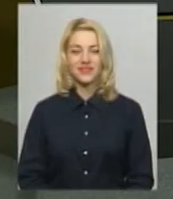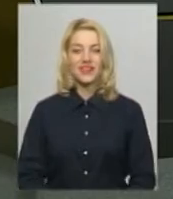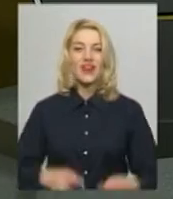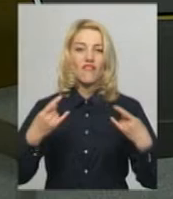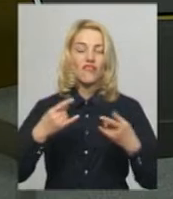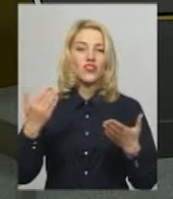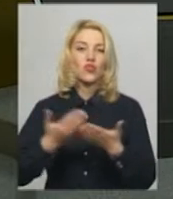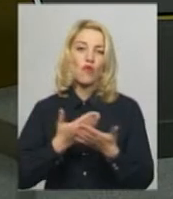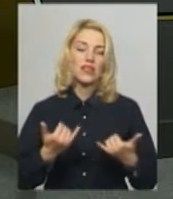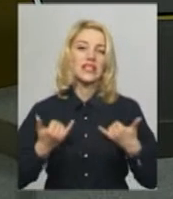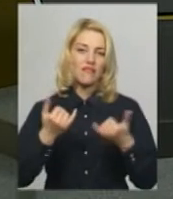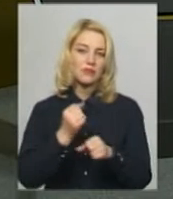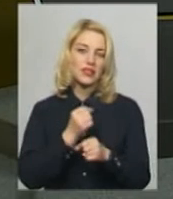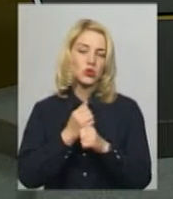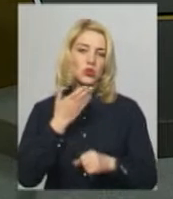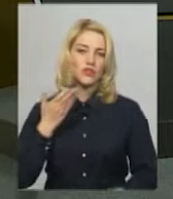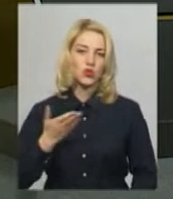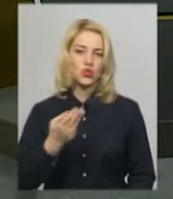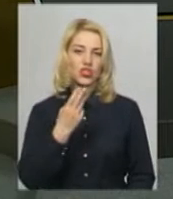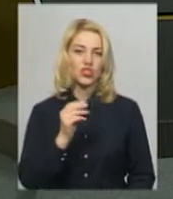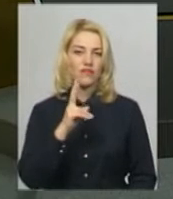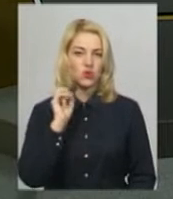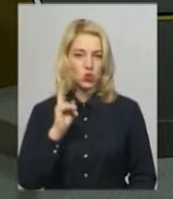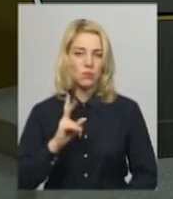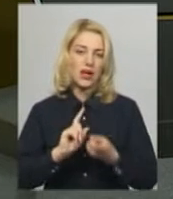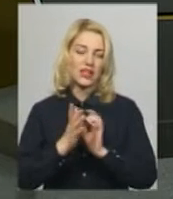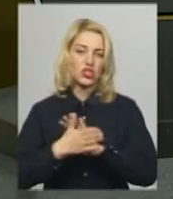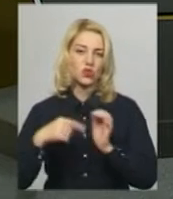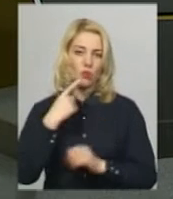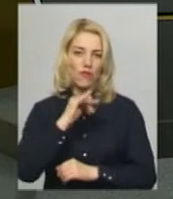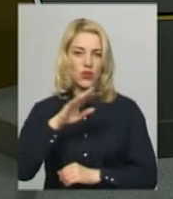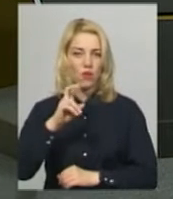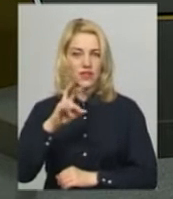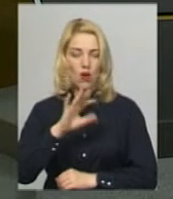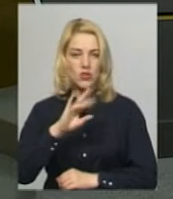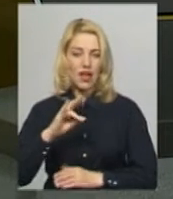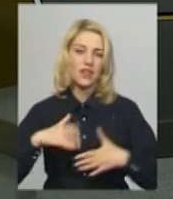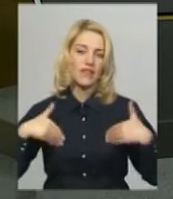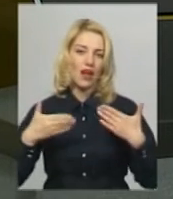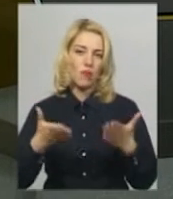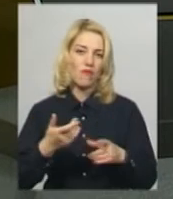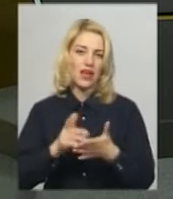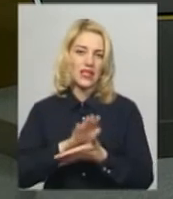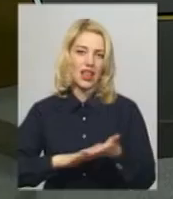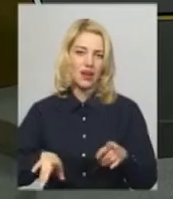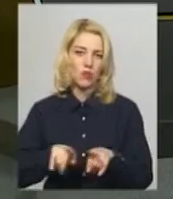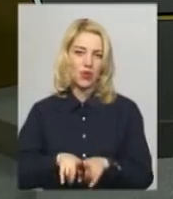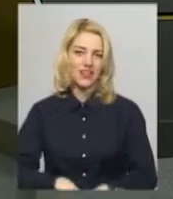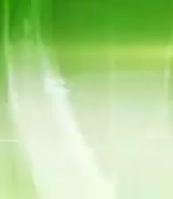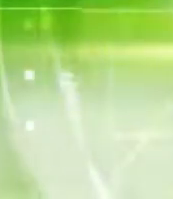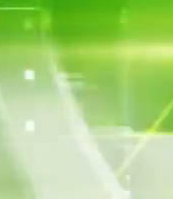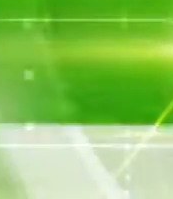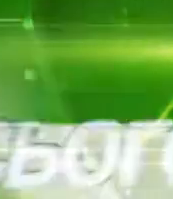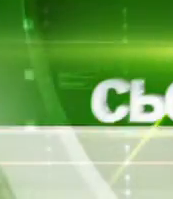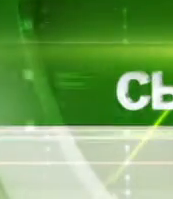В ефірі новини. У студії для вас працюють ведуча Катерина Шевчук. На жестову мову перекладає Оксана Фіновська. Вітаємо вас. Далі про таке.